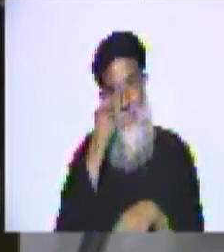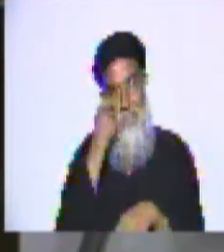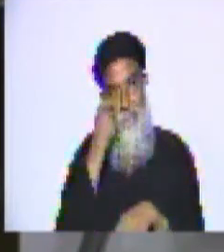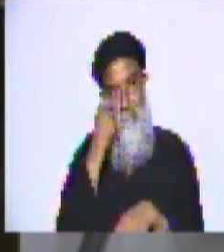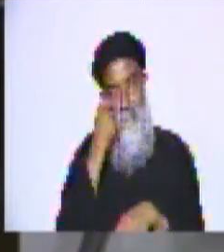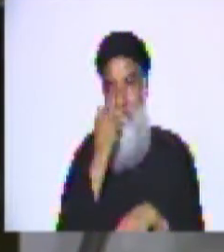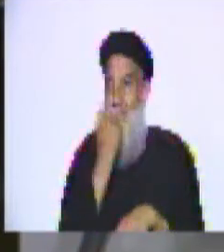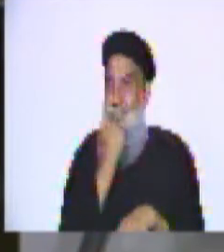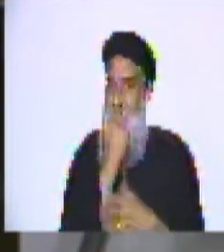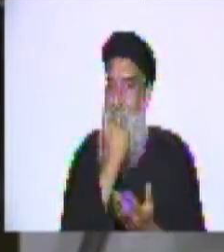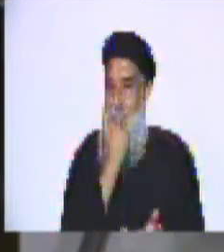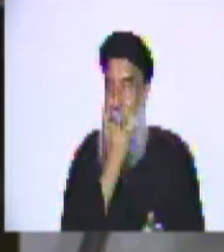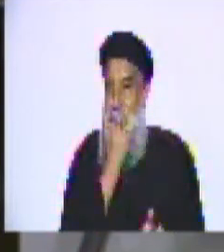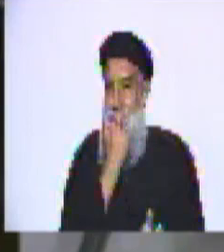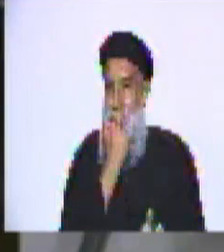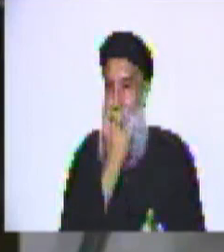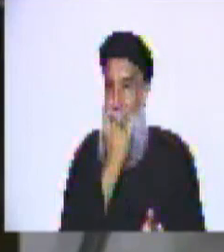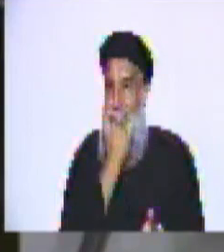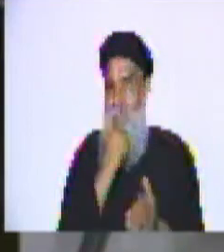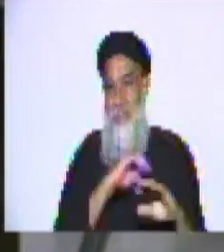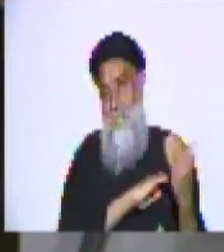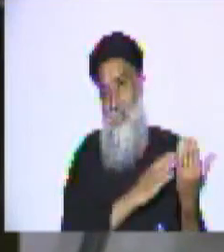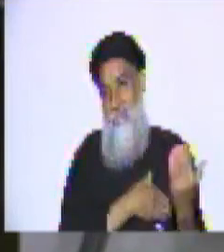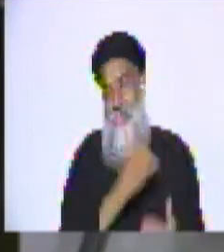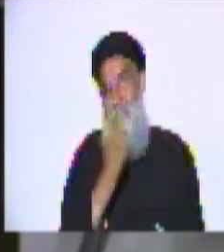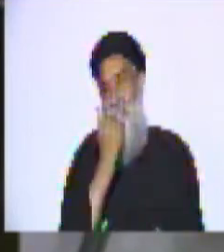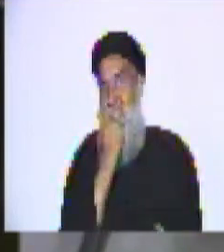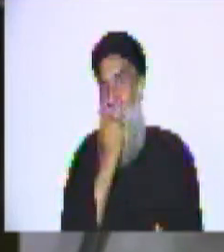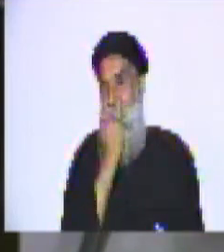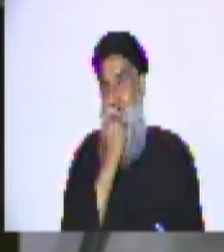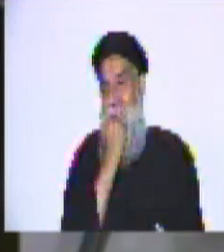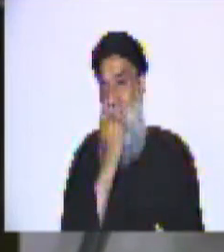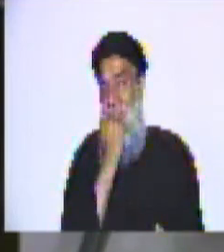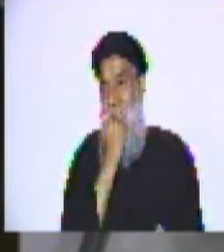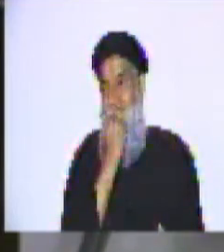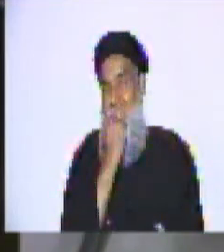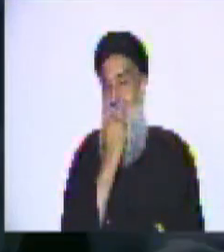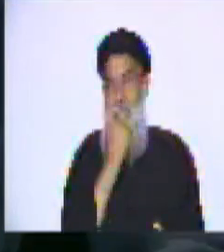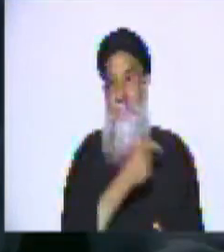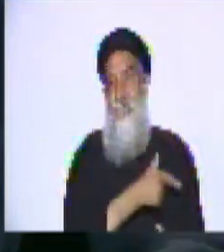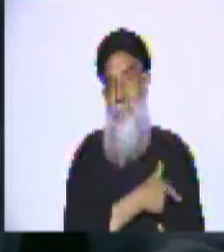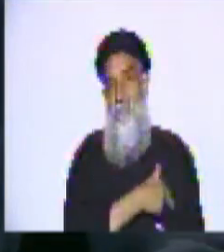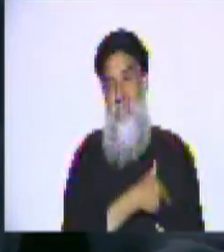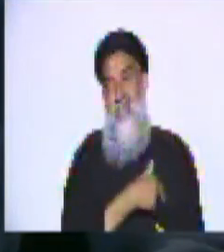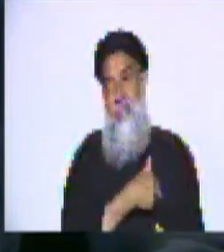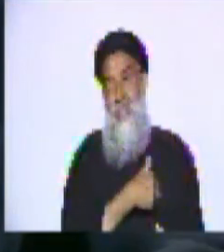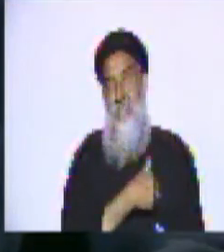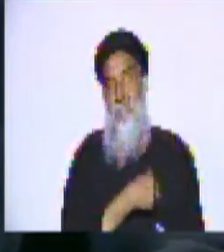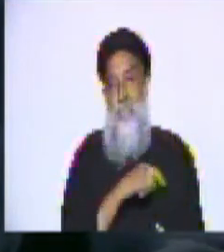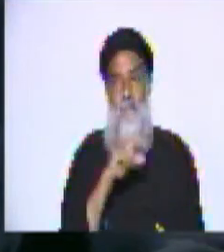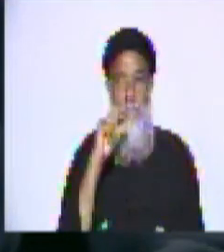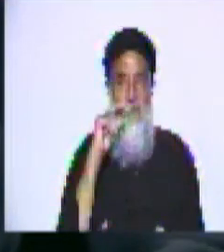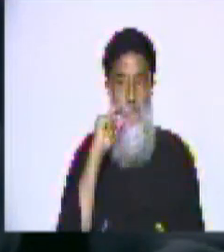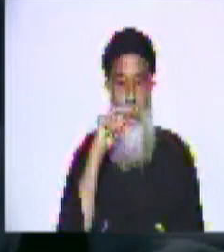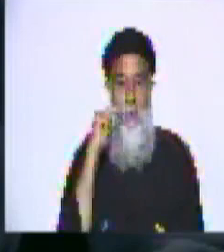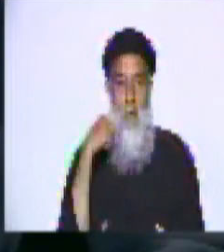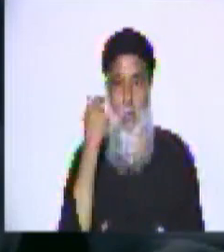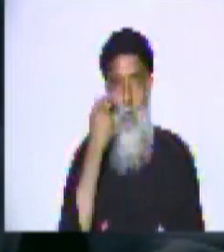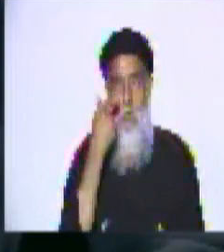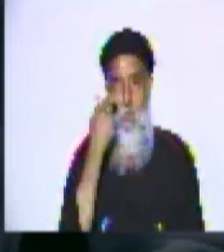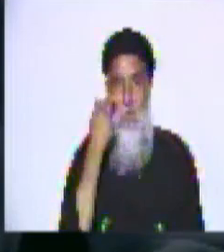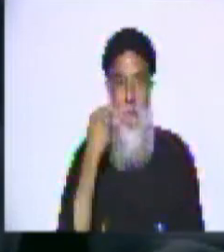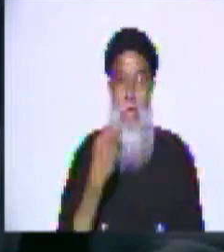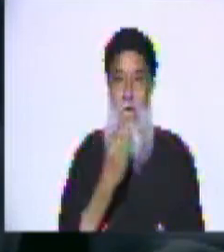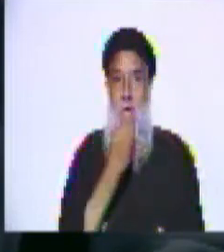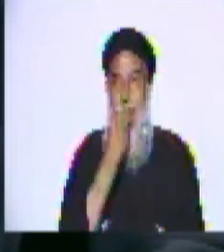غلط يبقى إيمانه غلط. سيدنا، تسمى أيضا دوغما، كلمة يونانية بمعنى دوغما،